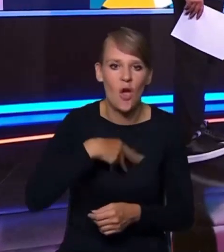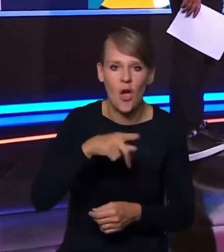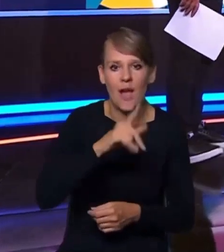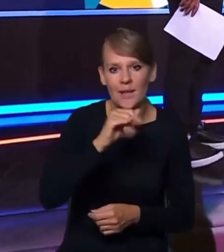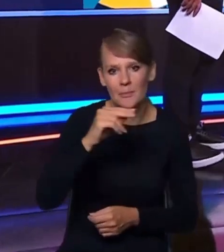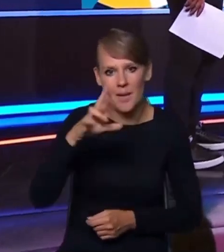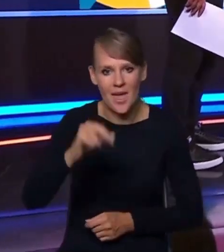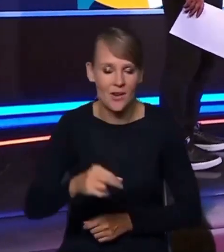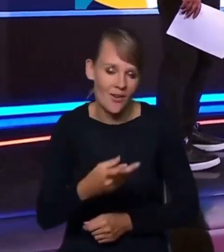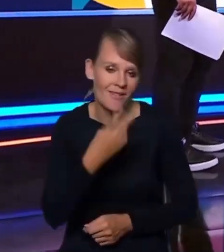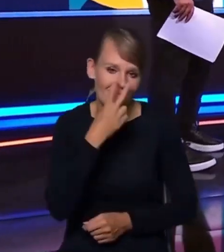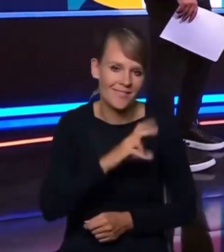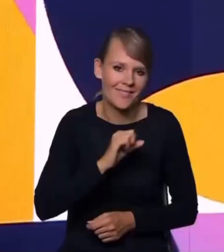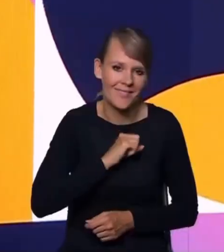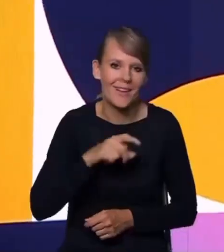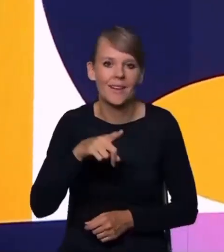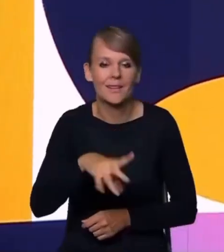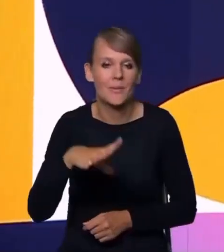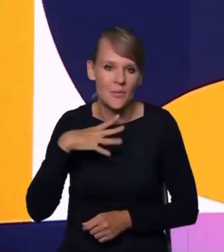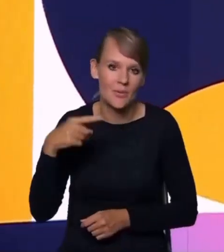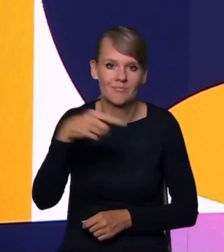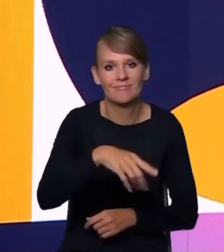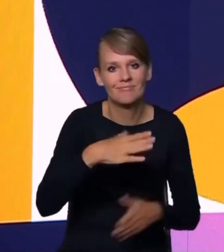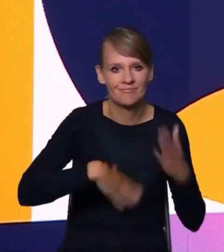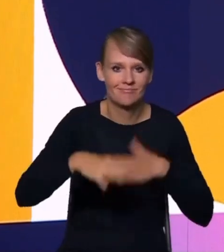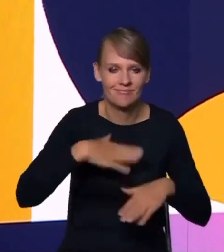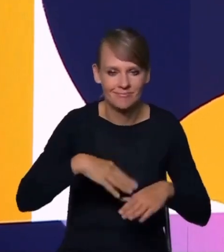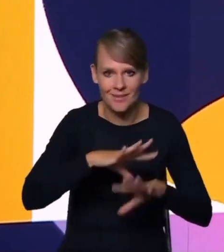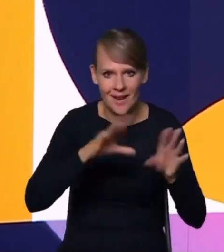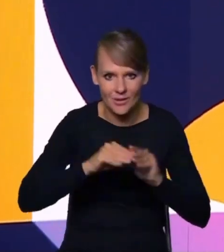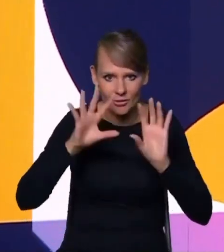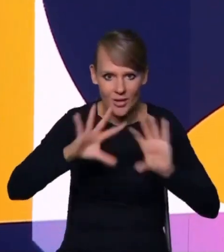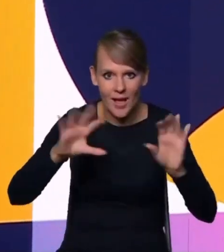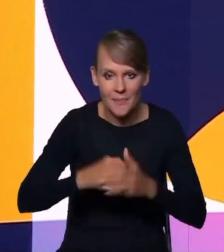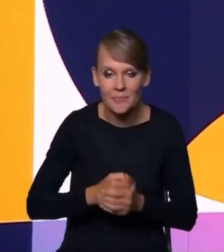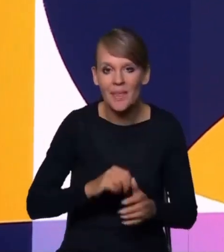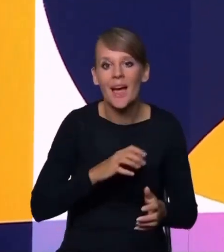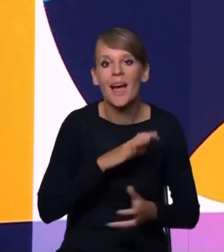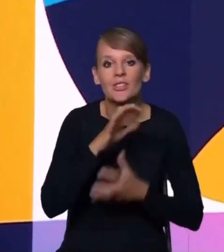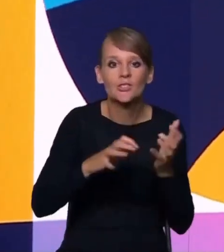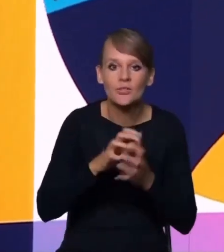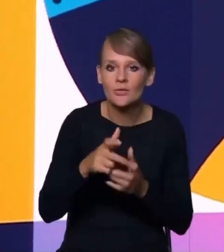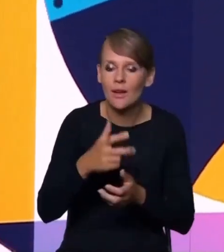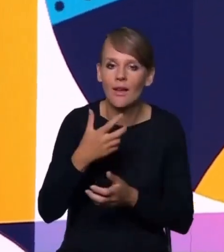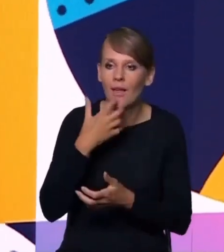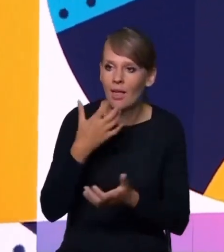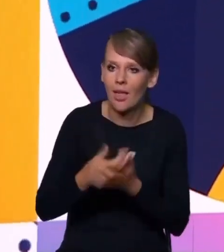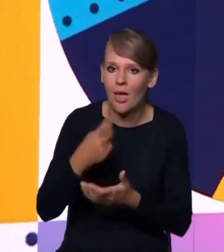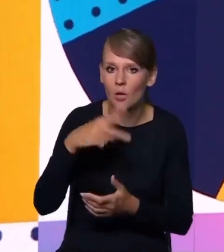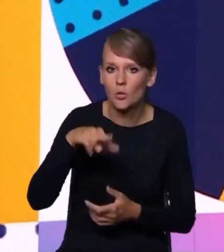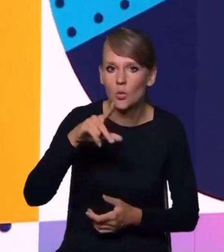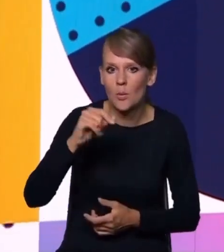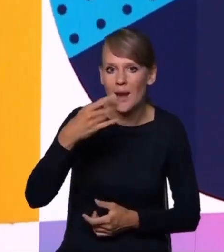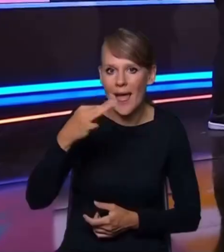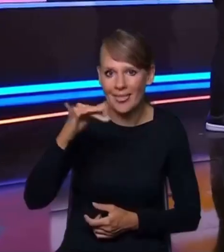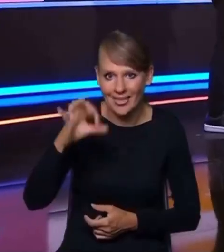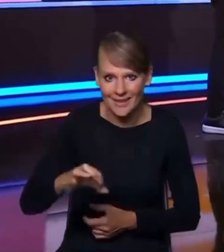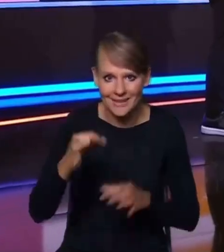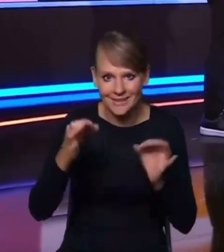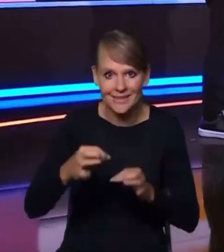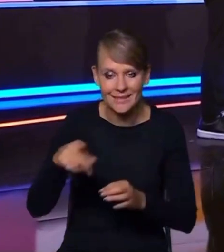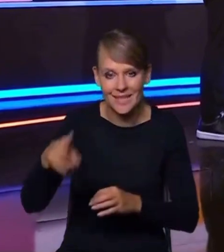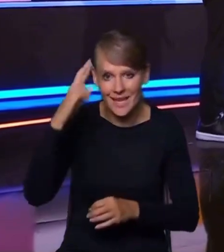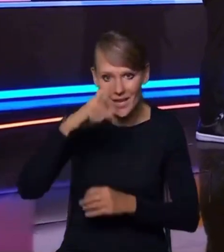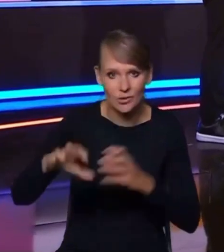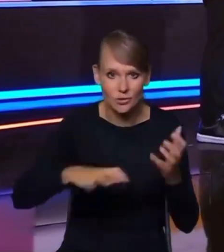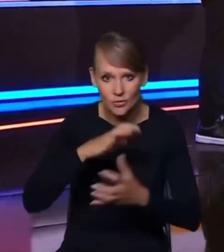się razem z polskimi siatkarzami. Świat natomiast zachwyca się Armandem Duplantisem, który dzisiaj nie dość, że rekord